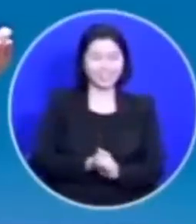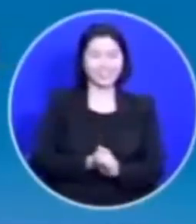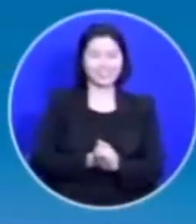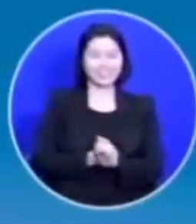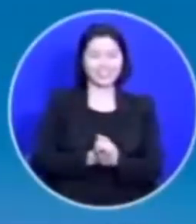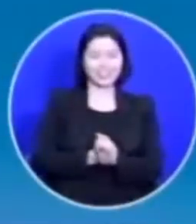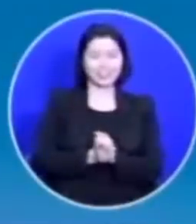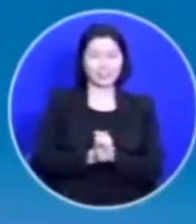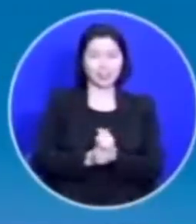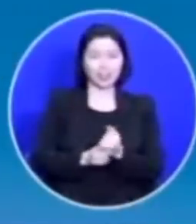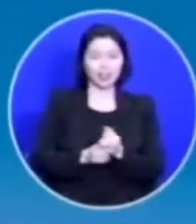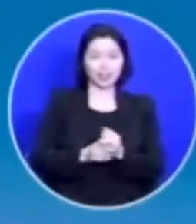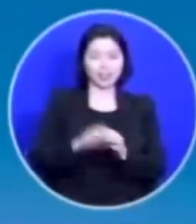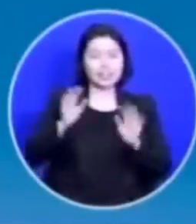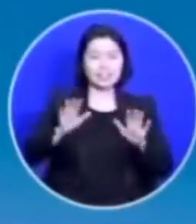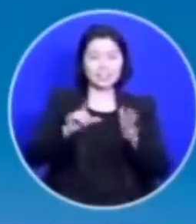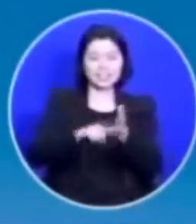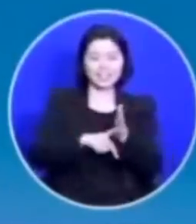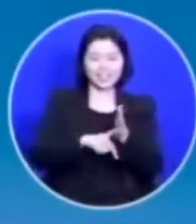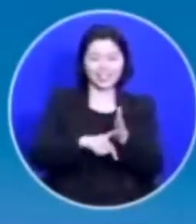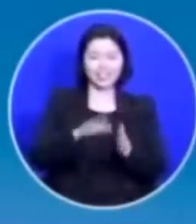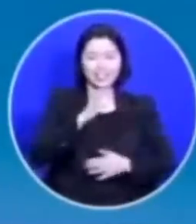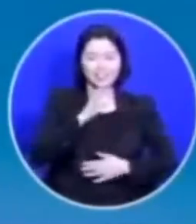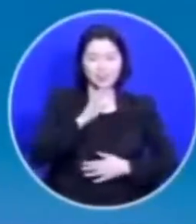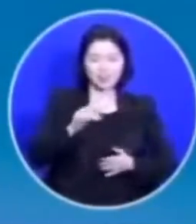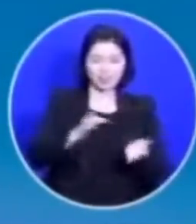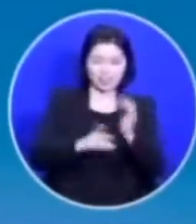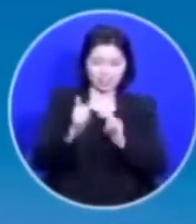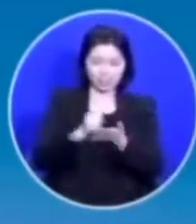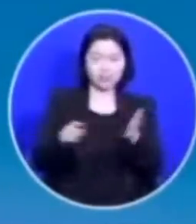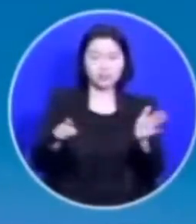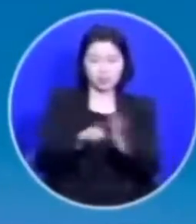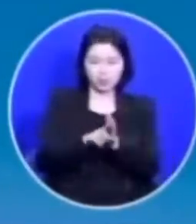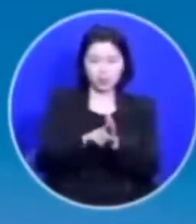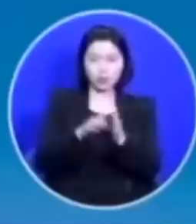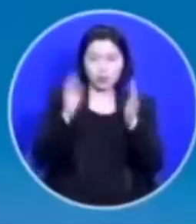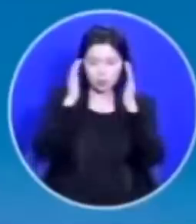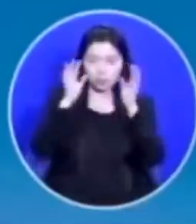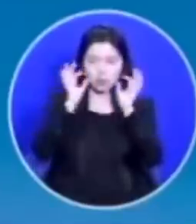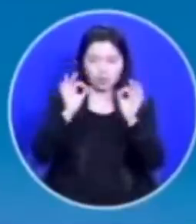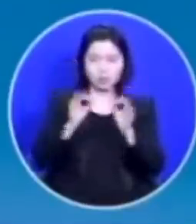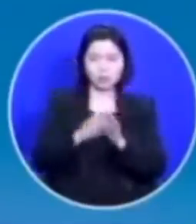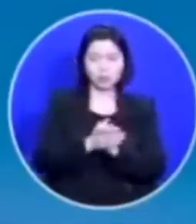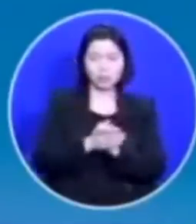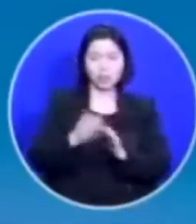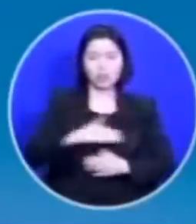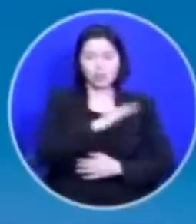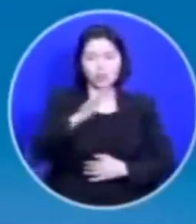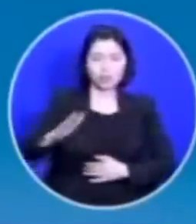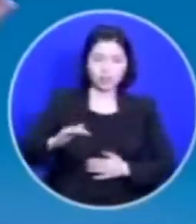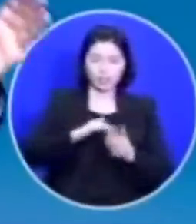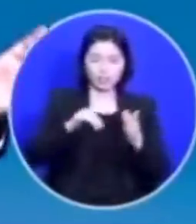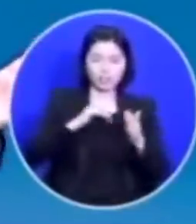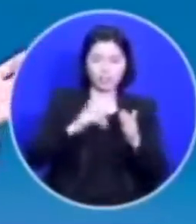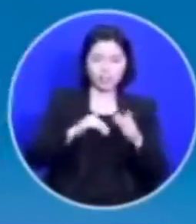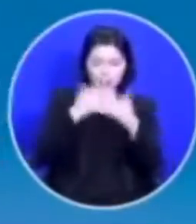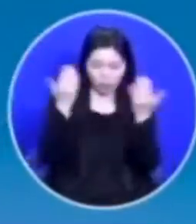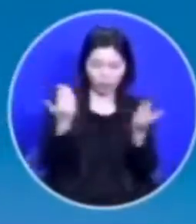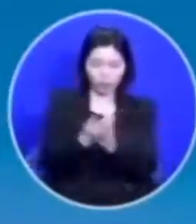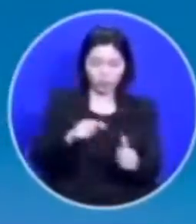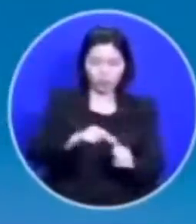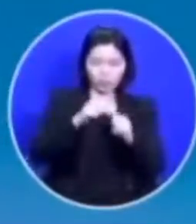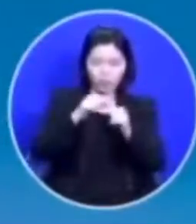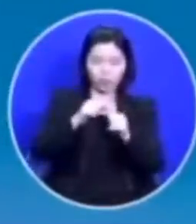2시간 정말 예수님을 믿고 주님을 바라 보 심으로 여러분의 가정 안에 온전한 구원이 임하게 되시기를